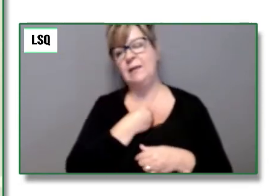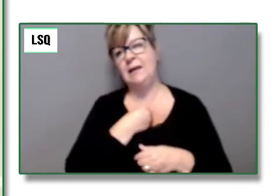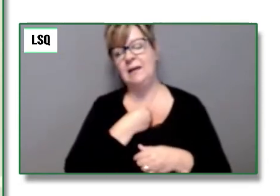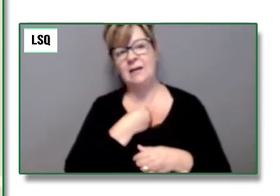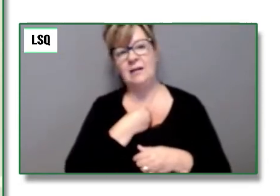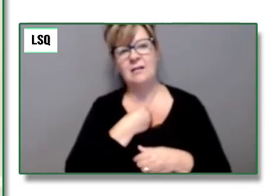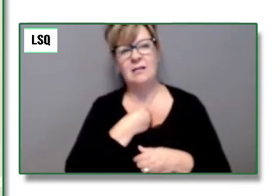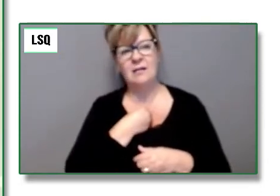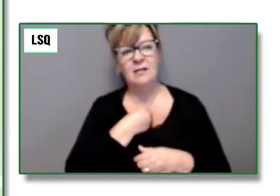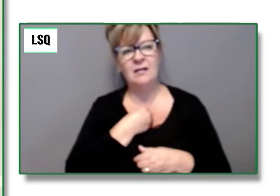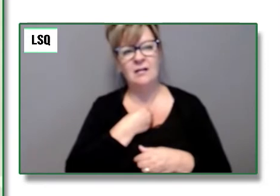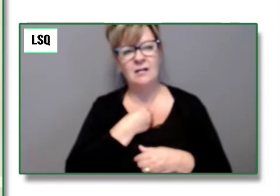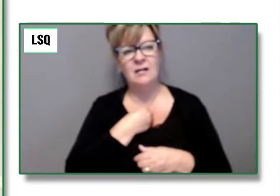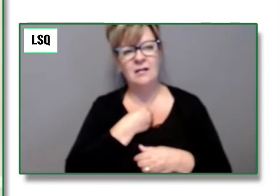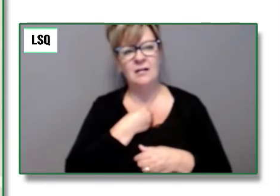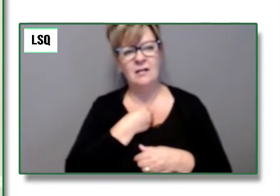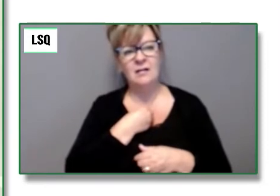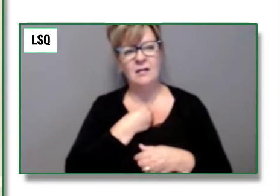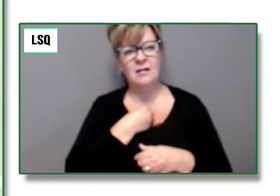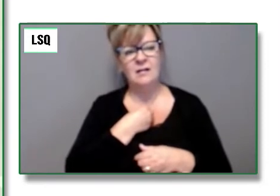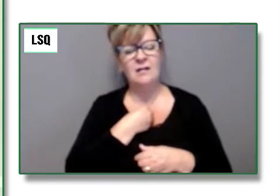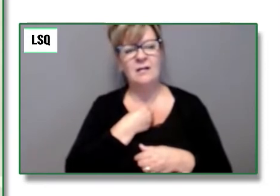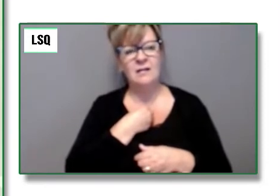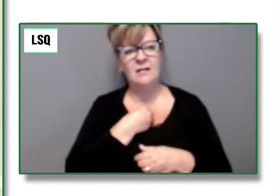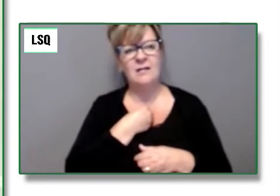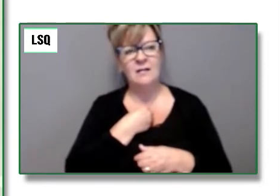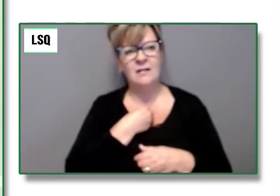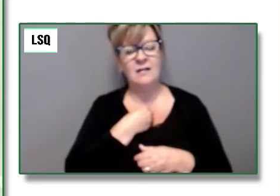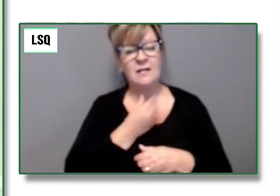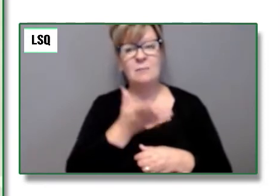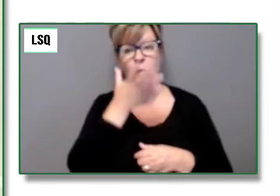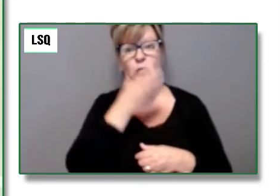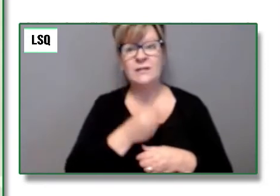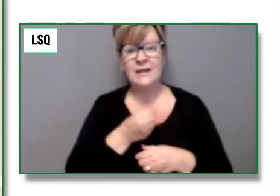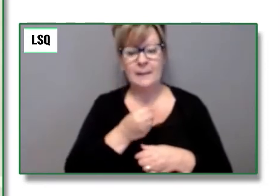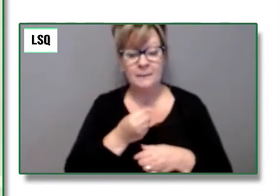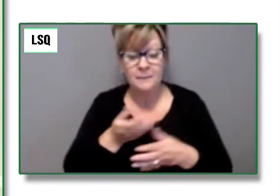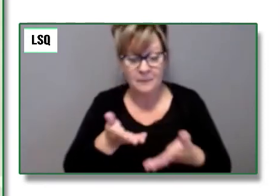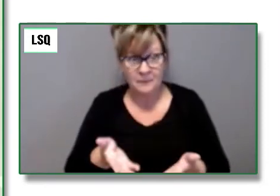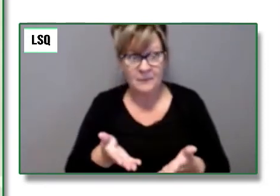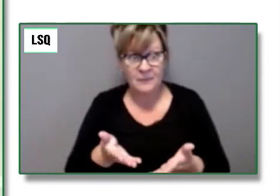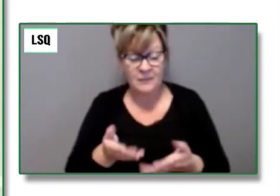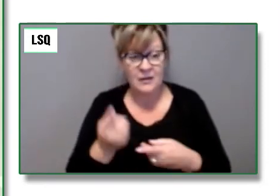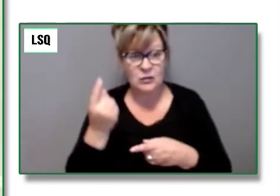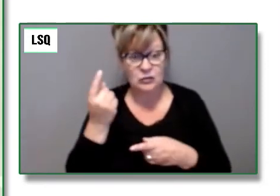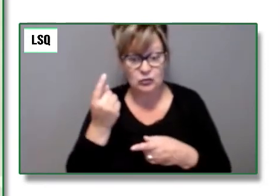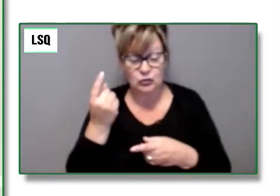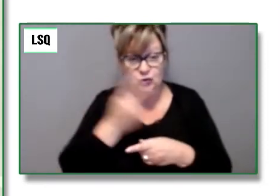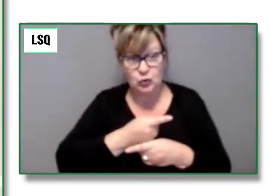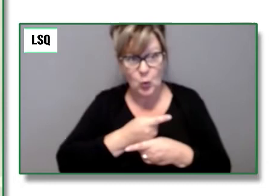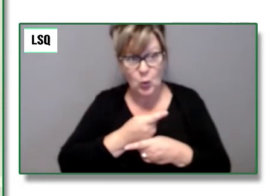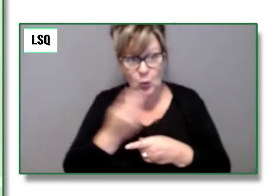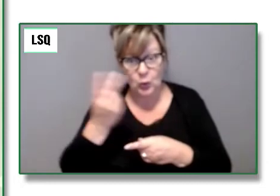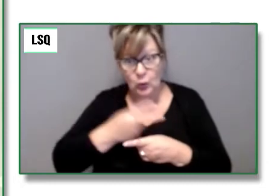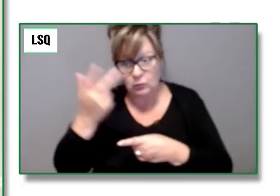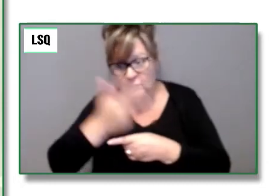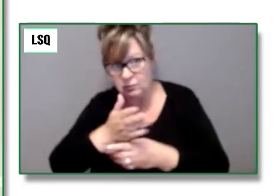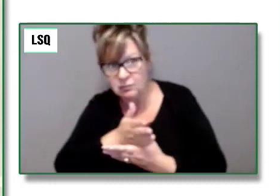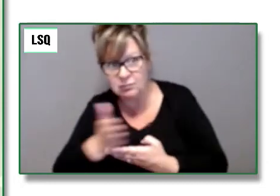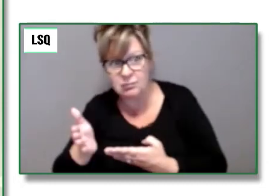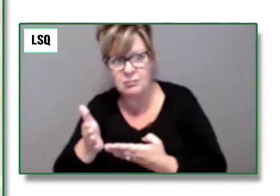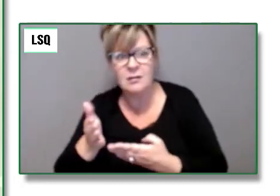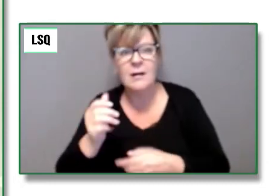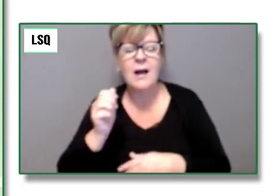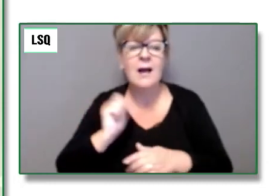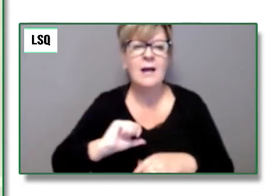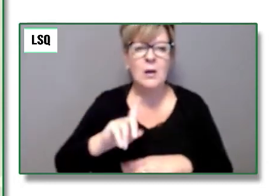de comprendre le vécu, d'entendre des éducateurs, des leaders qui